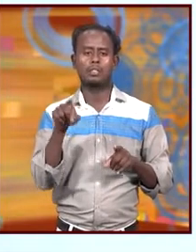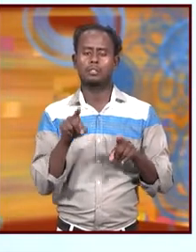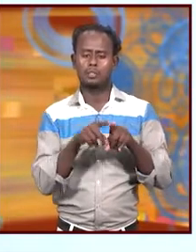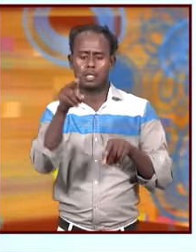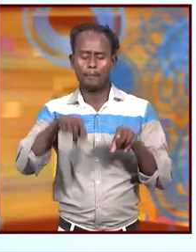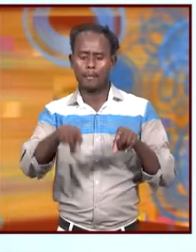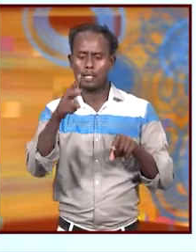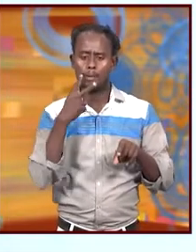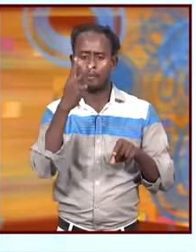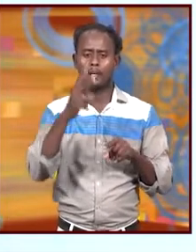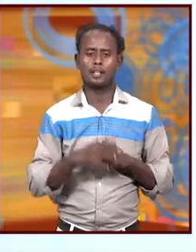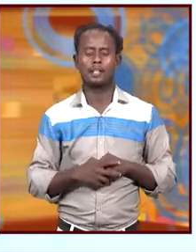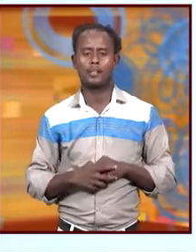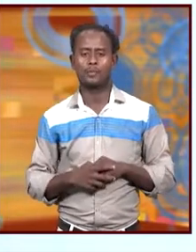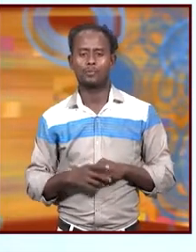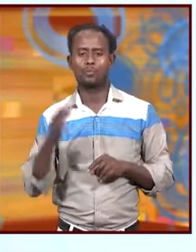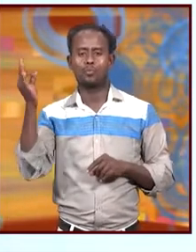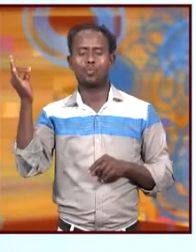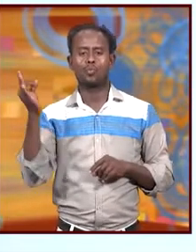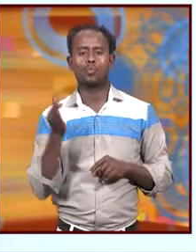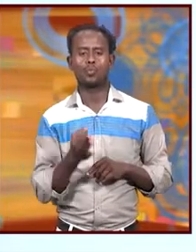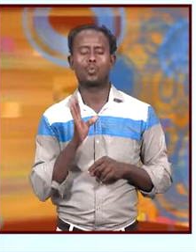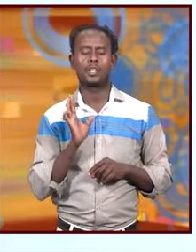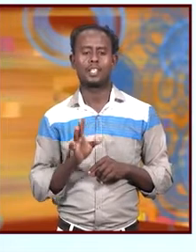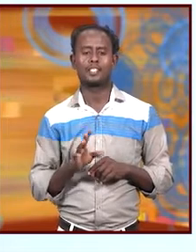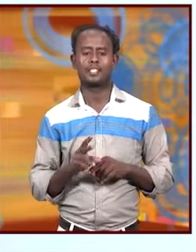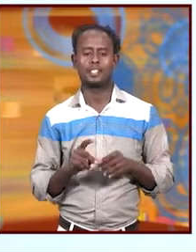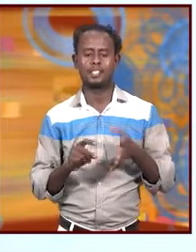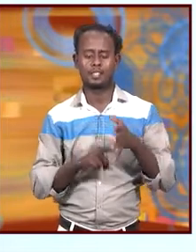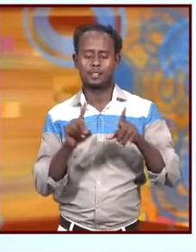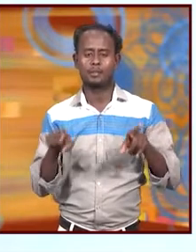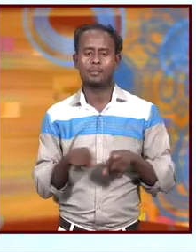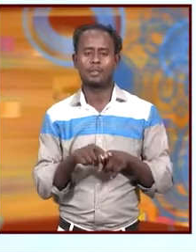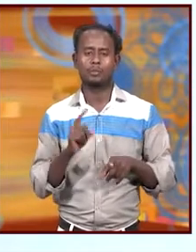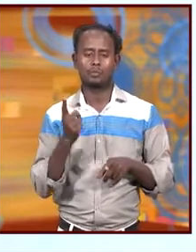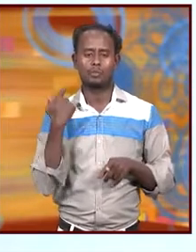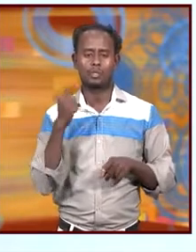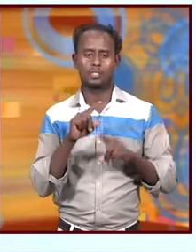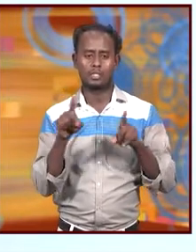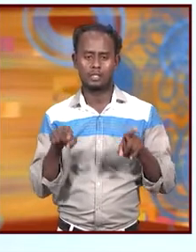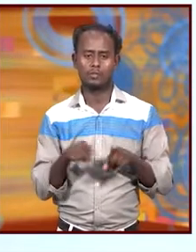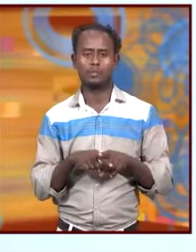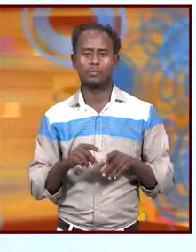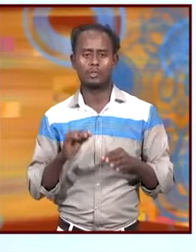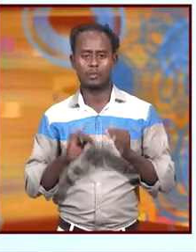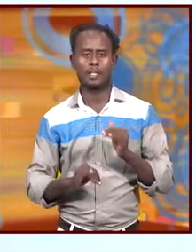ஒப்பிடுகின்ற பொழுது புதிய சதுரத்தின் பரப்பளவானது அசல் சதுரத்தின் பரப்பளவை விட